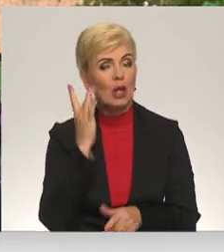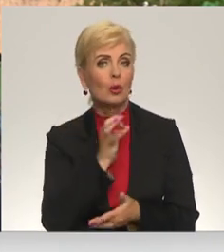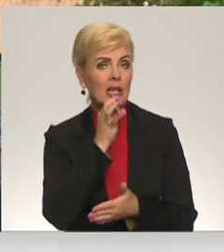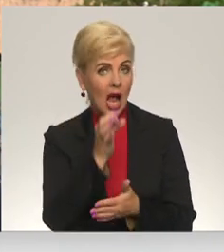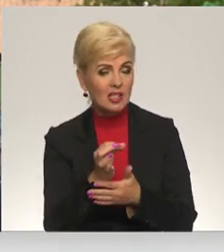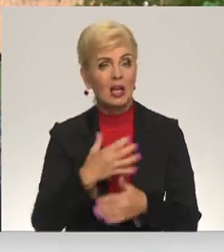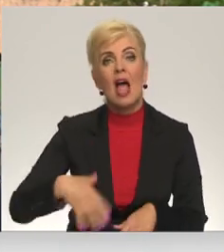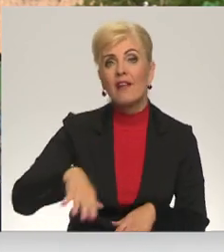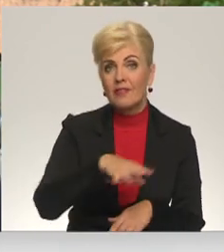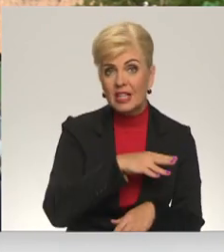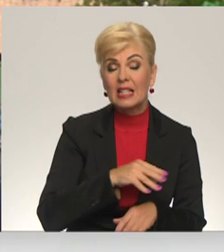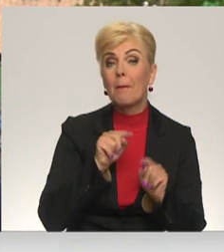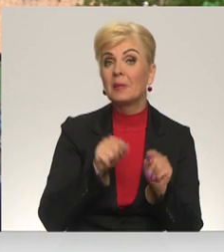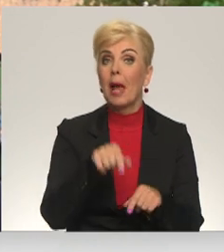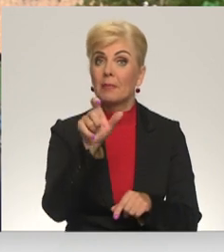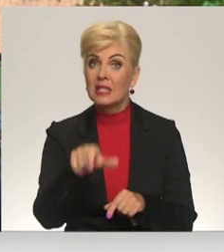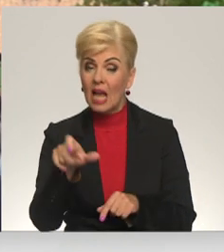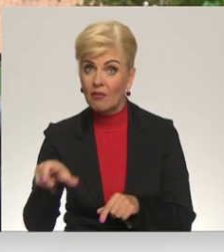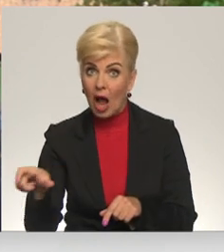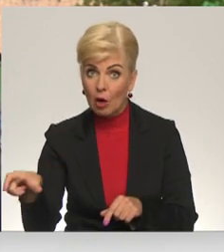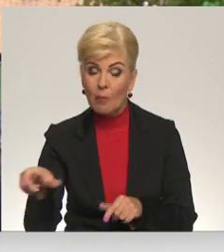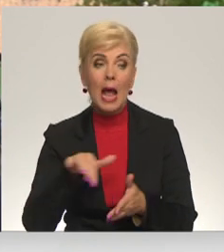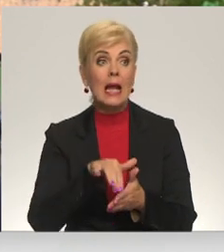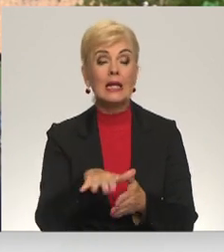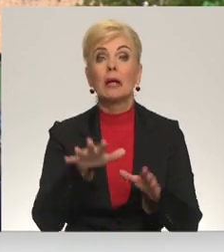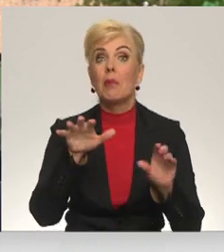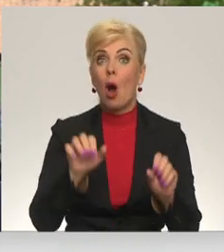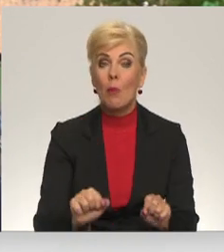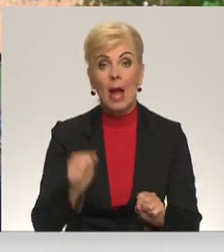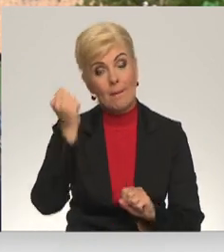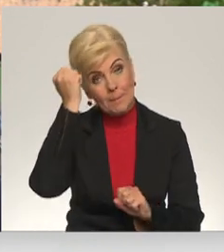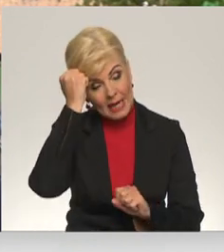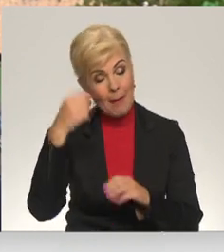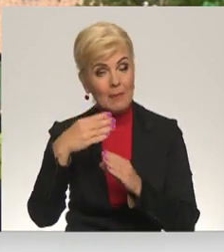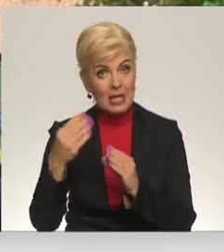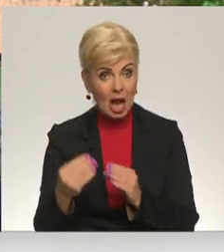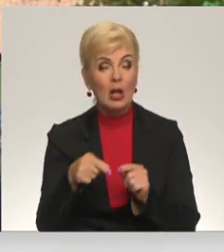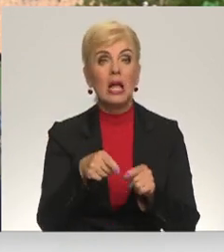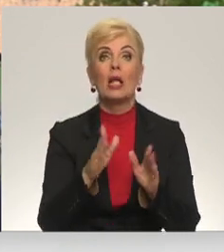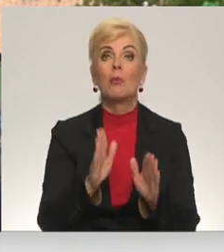lai visiem, arī tiem cilvēkiem, kas iet pie okupantu pieminekļa, lai tiem